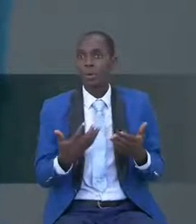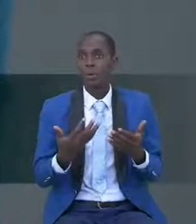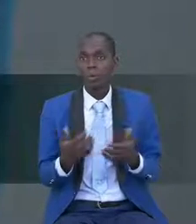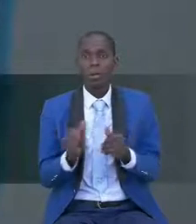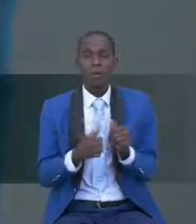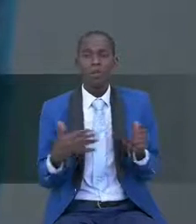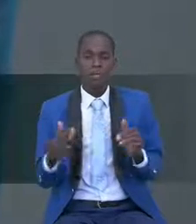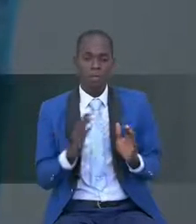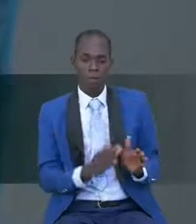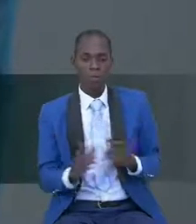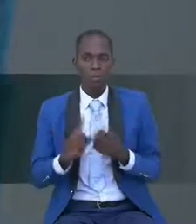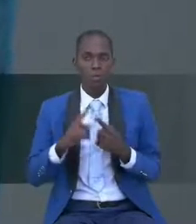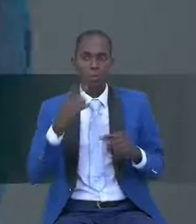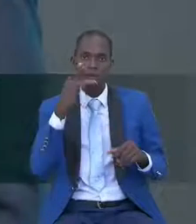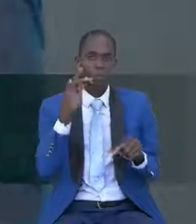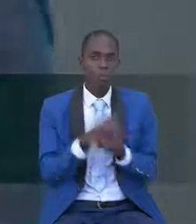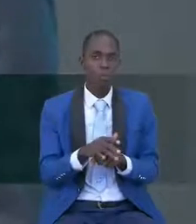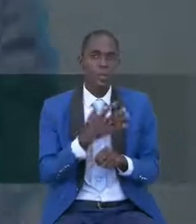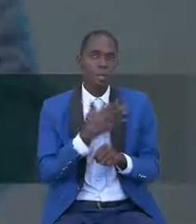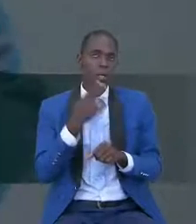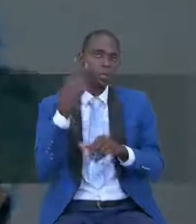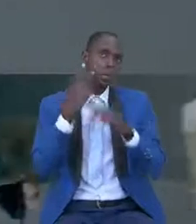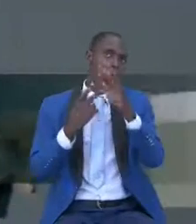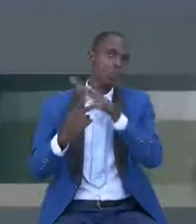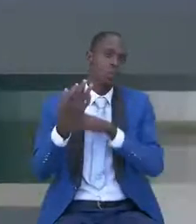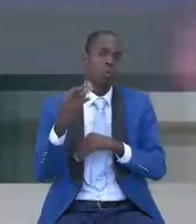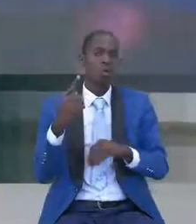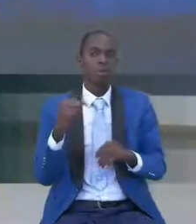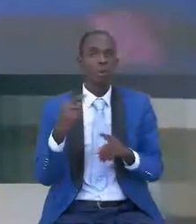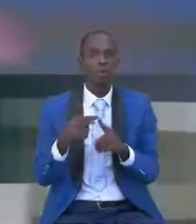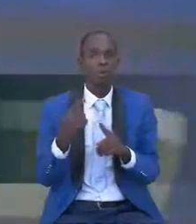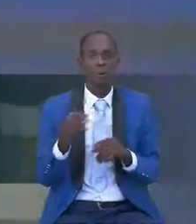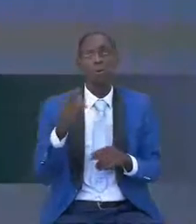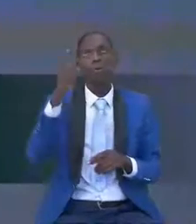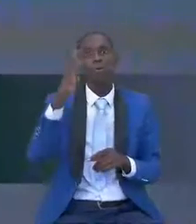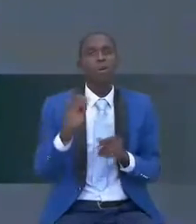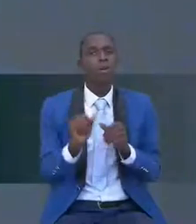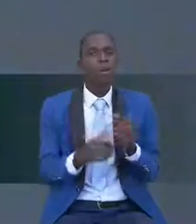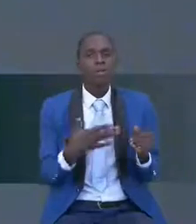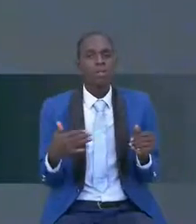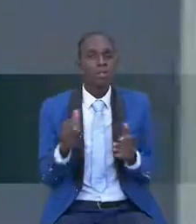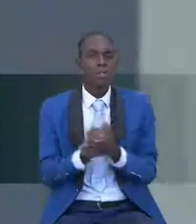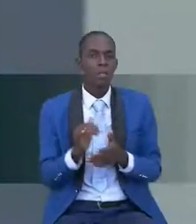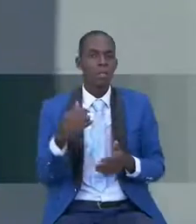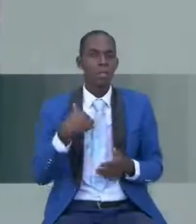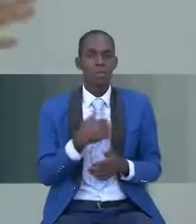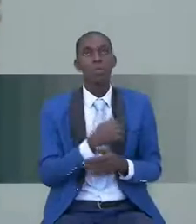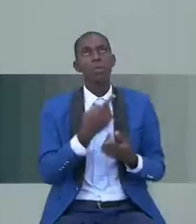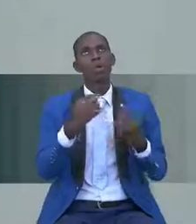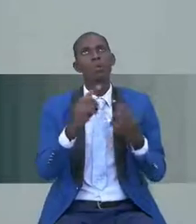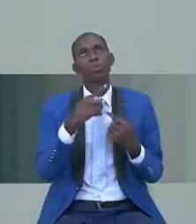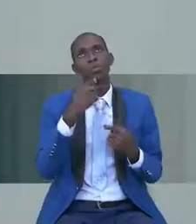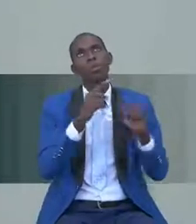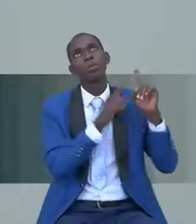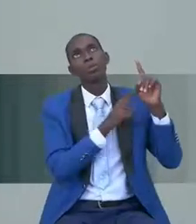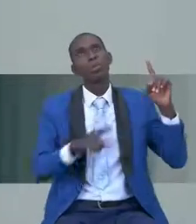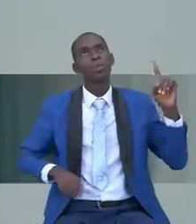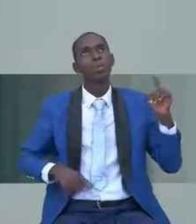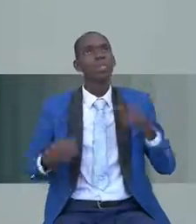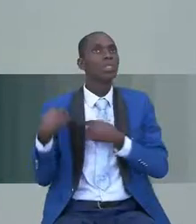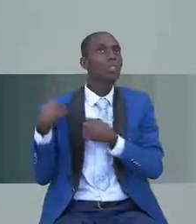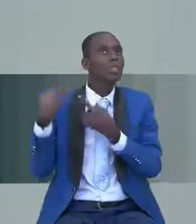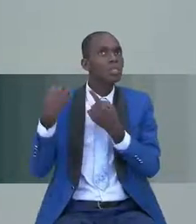qui est conforme aux promesses et aux prophéties de la parole de Dieu, tout ce qui nous déclarons